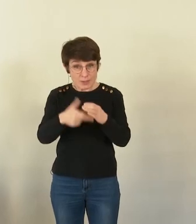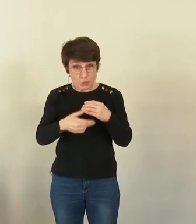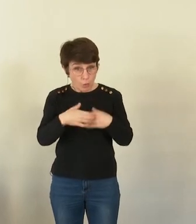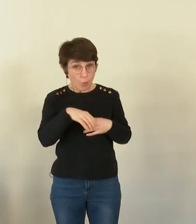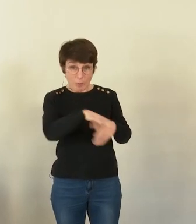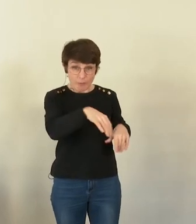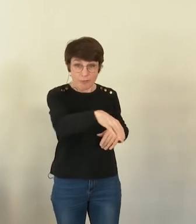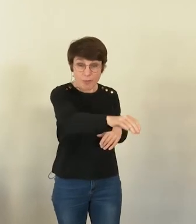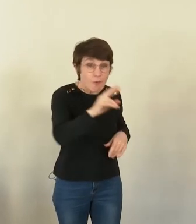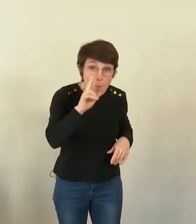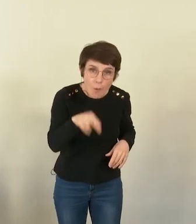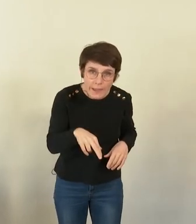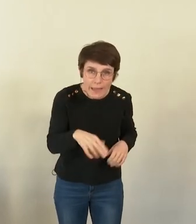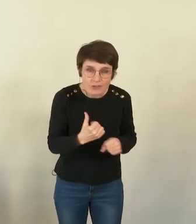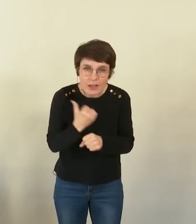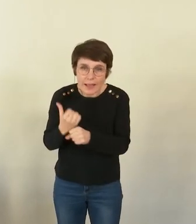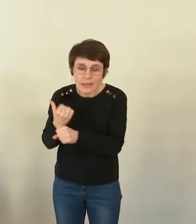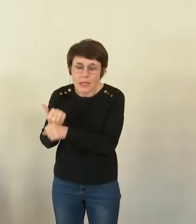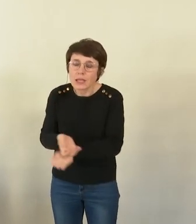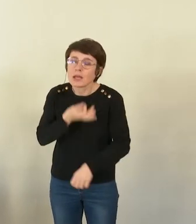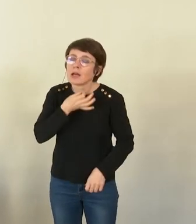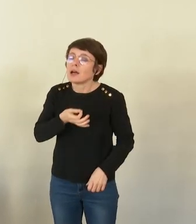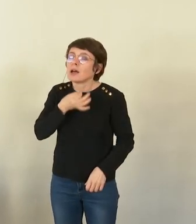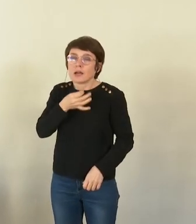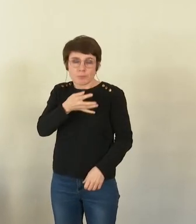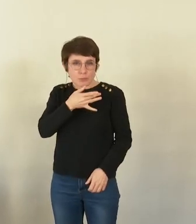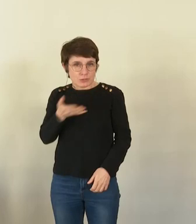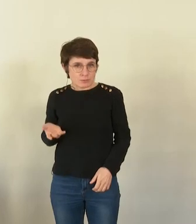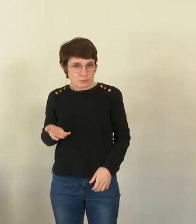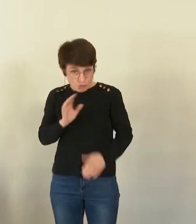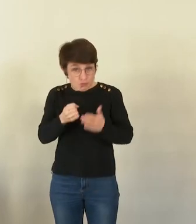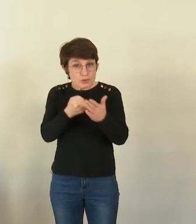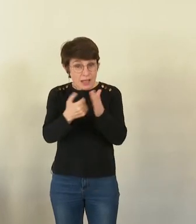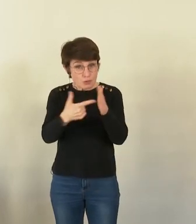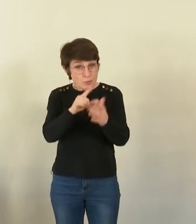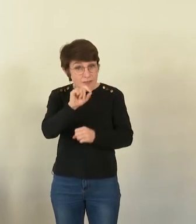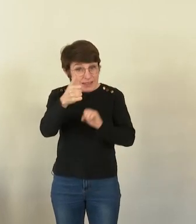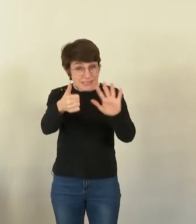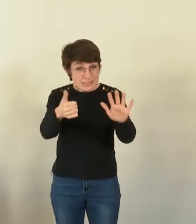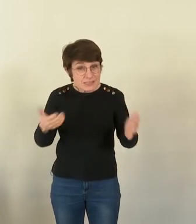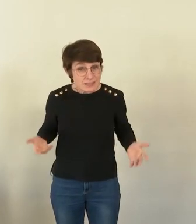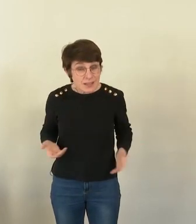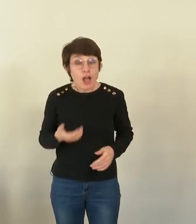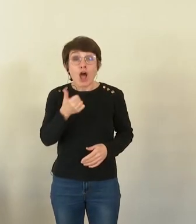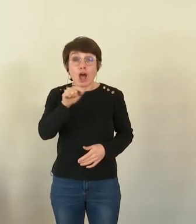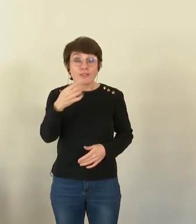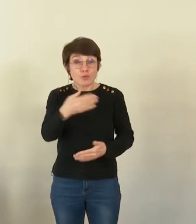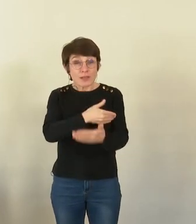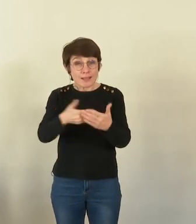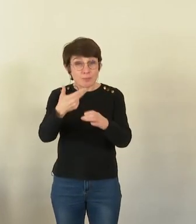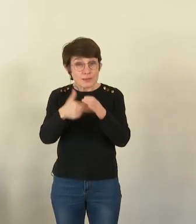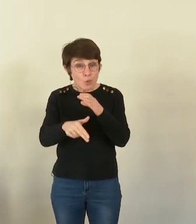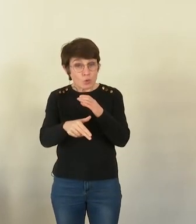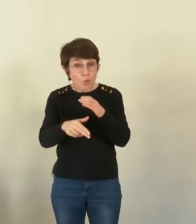fin du mandat voire plus je ne vois pas comment sur ces 1,4 million un seul euro pourra servir à mieux nourrir un